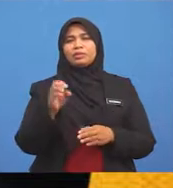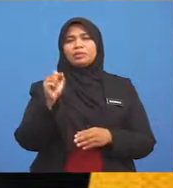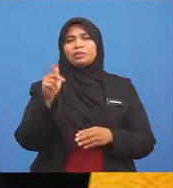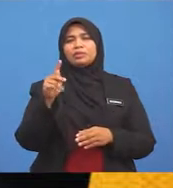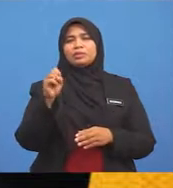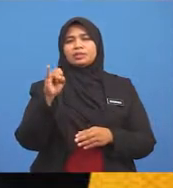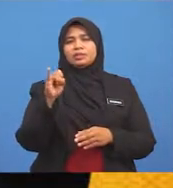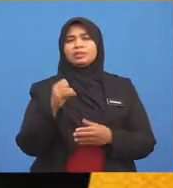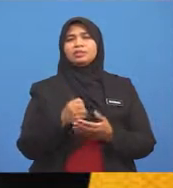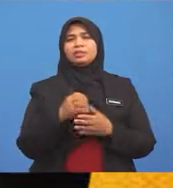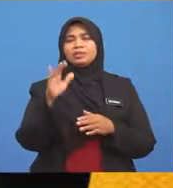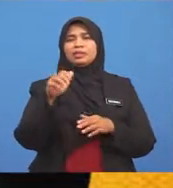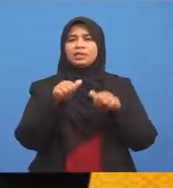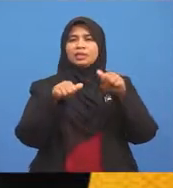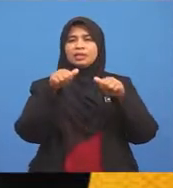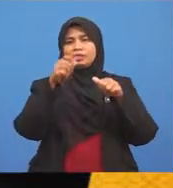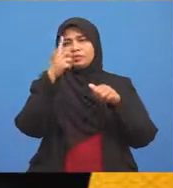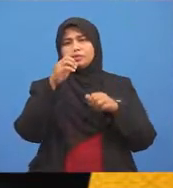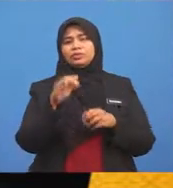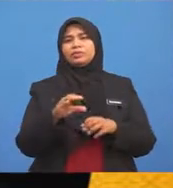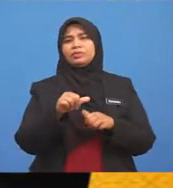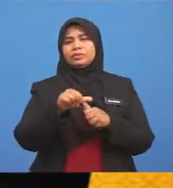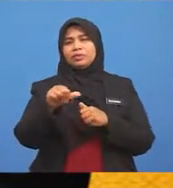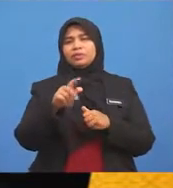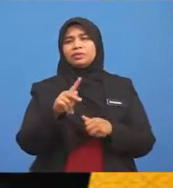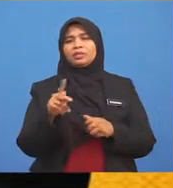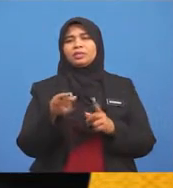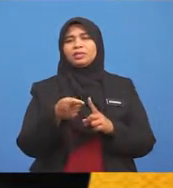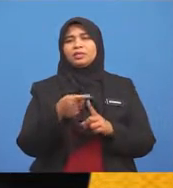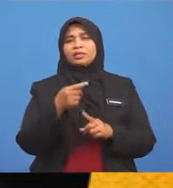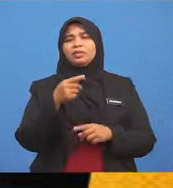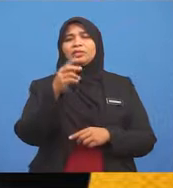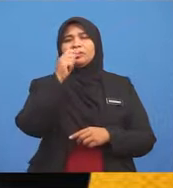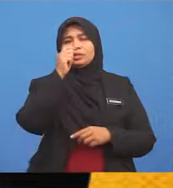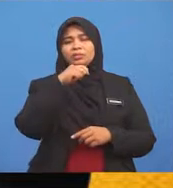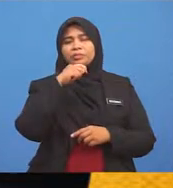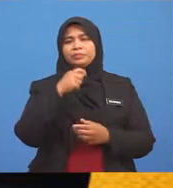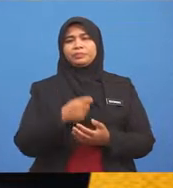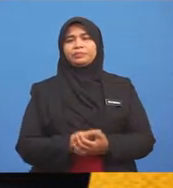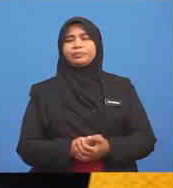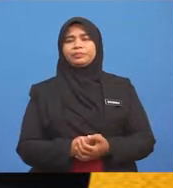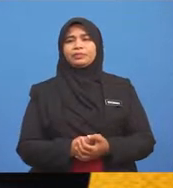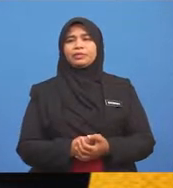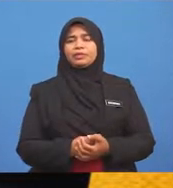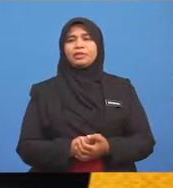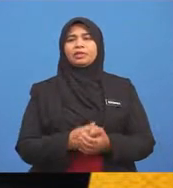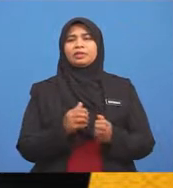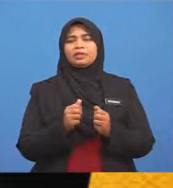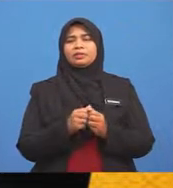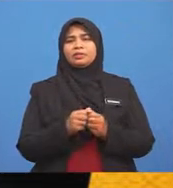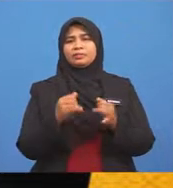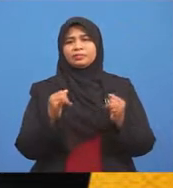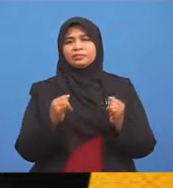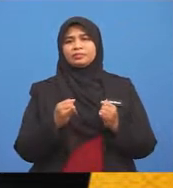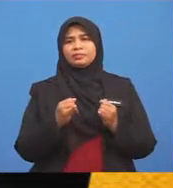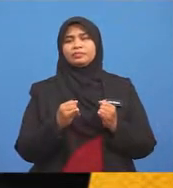adil untuk mengelakkan penipuan dan penyelewengan. InsyaAllah jelas ya